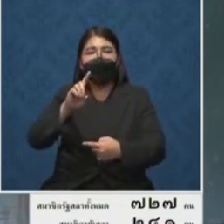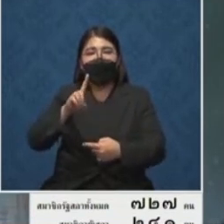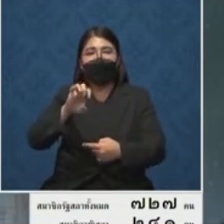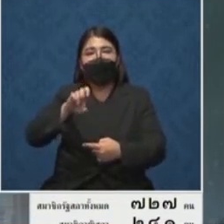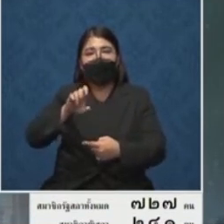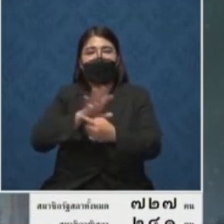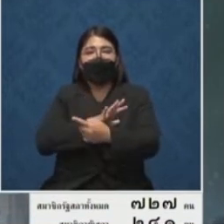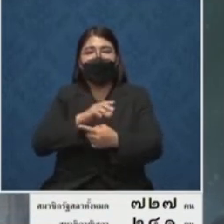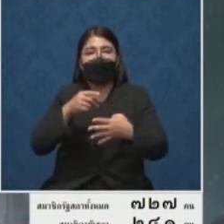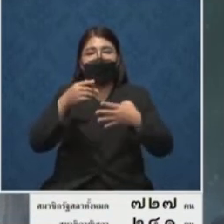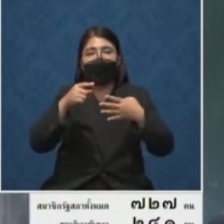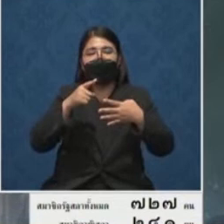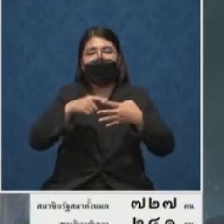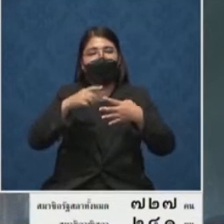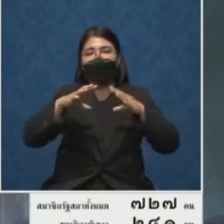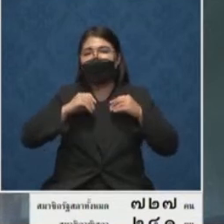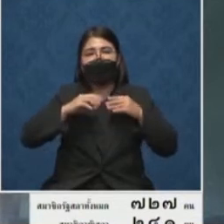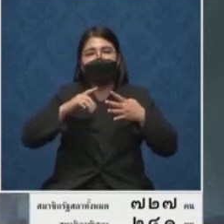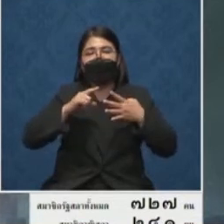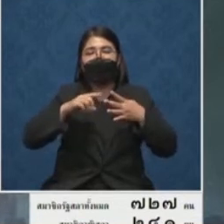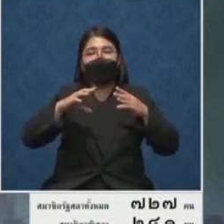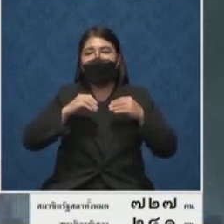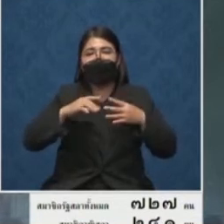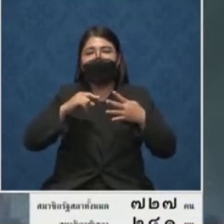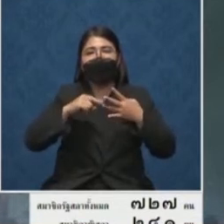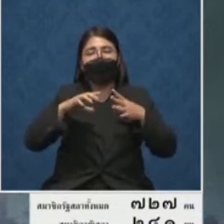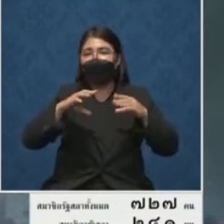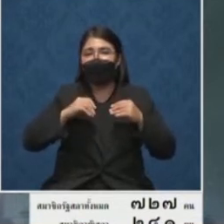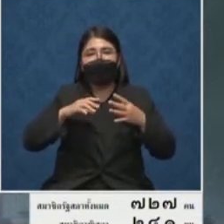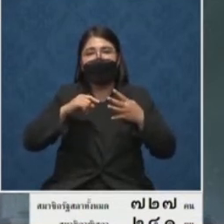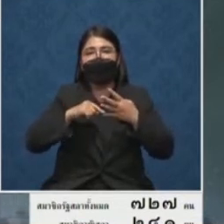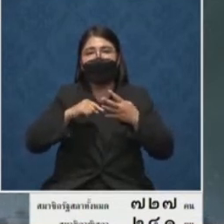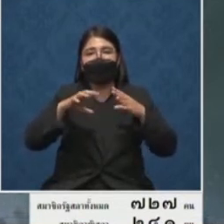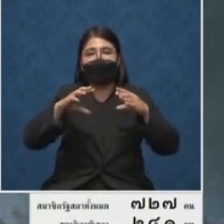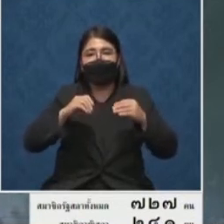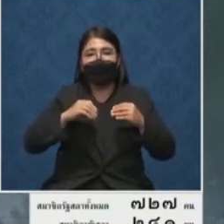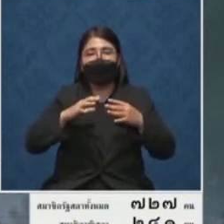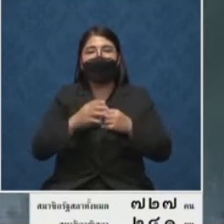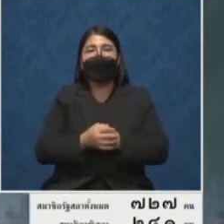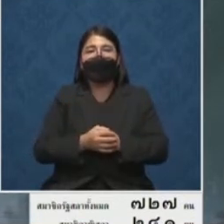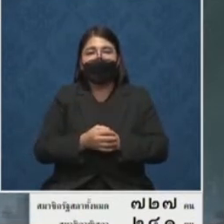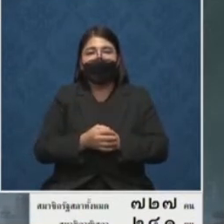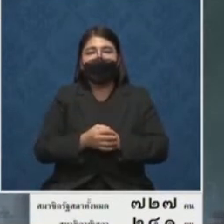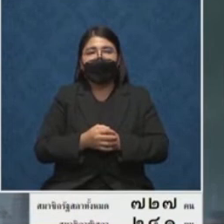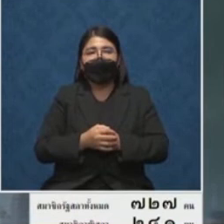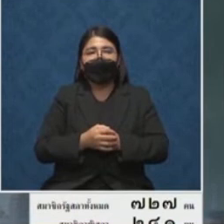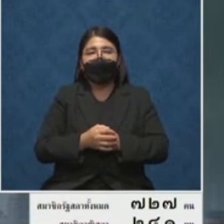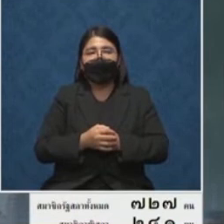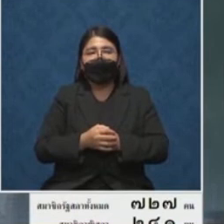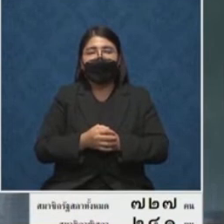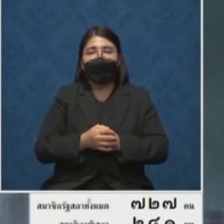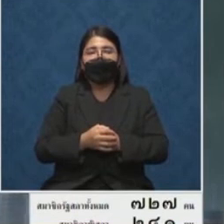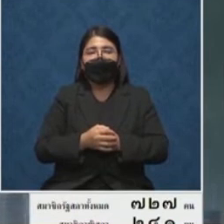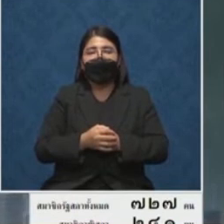นรัตน ์1ไม่รับหลักการ2ไม่รับหลักการ3ไม่รับหลักการ4ไม่รับหลัก